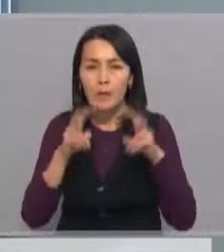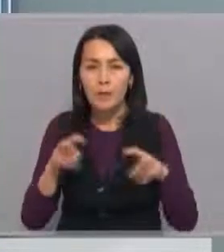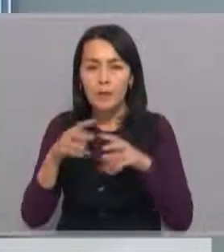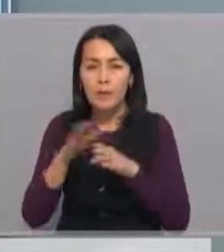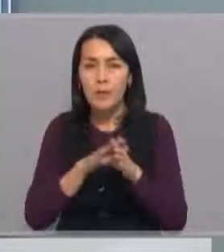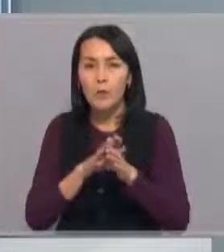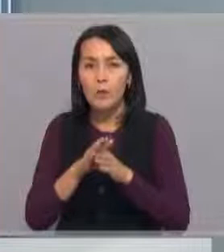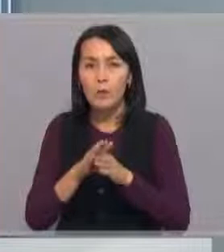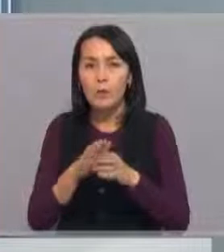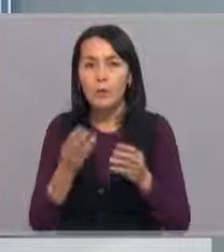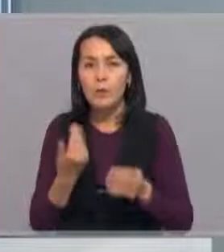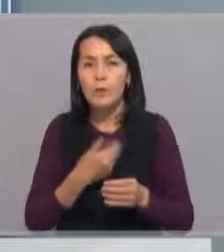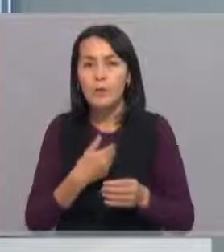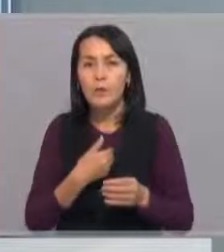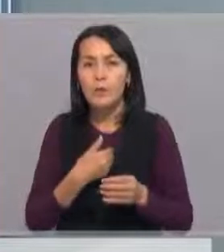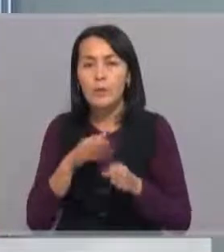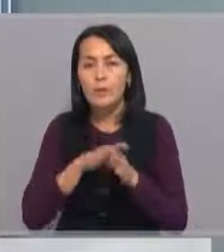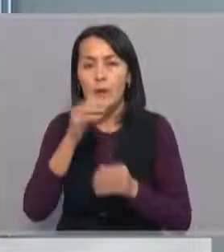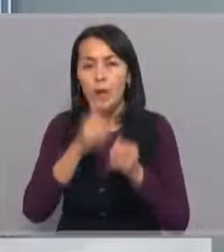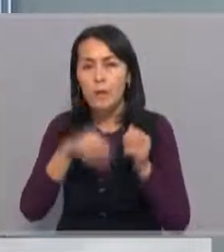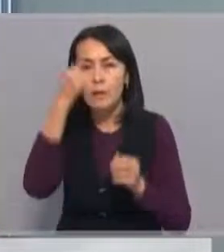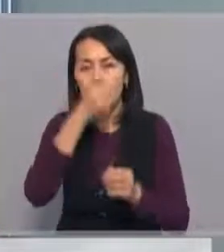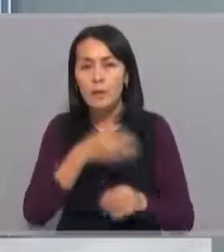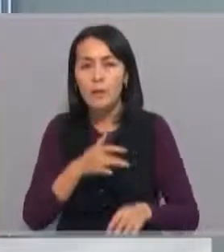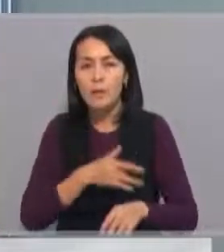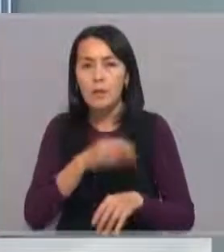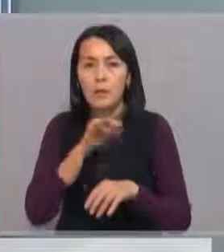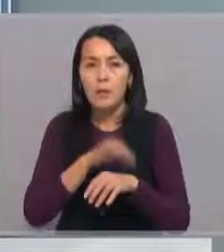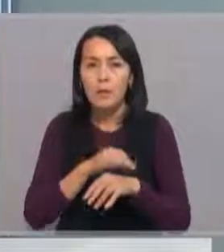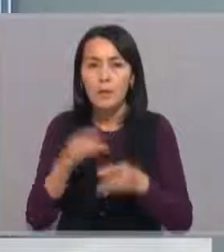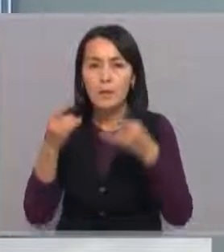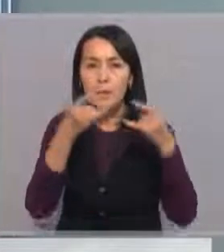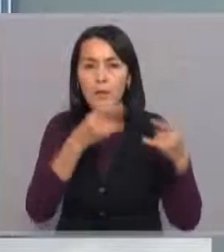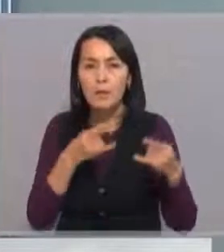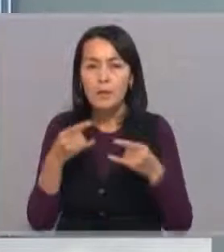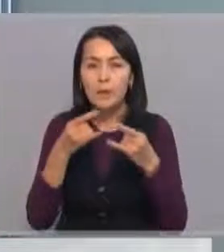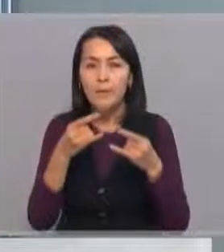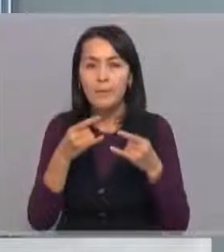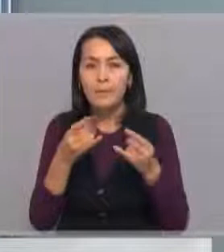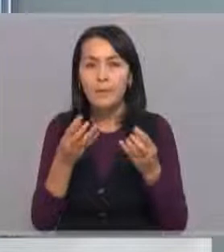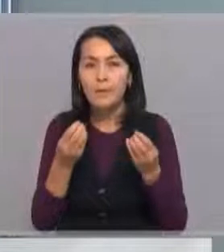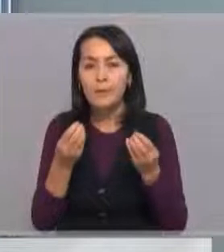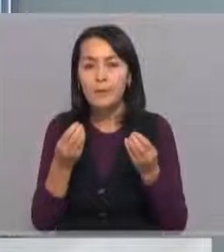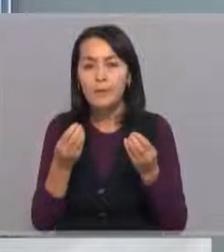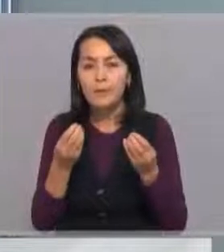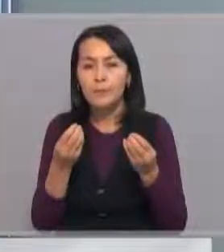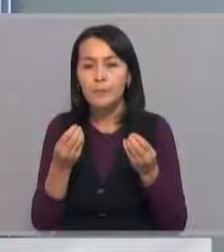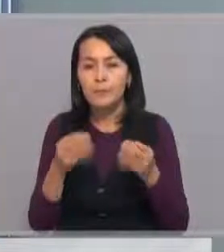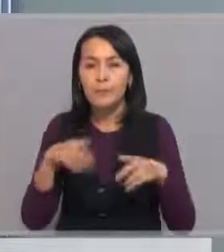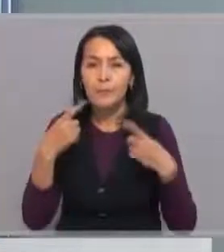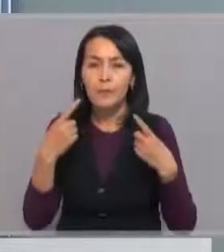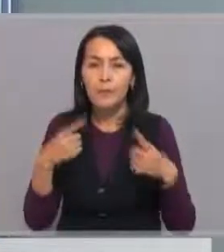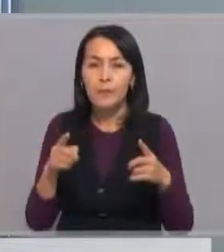өтеді. Оған жаңа бізді өткізіп жатқан жыл сайынғы сүт безі қатерлісінің скринингі, сосын басқа